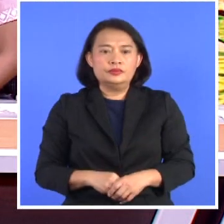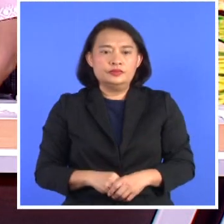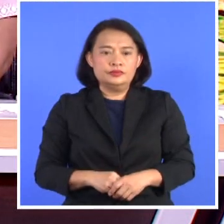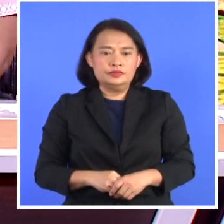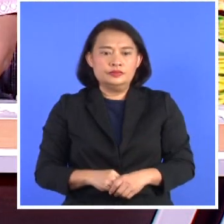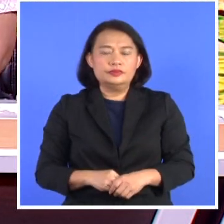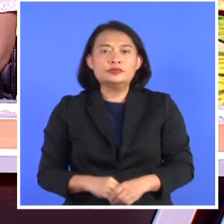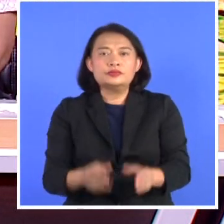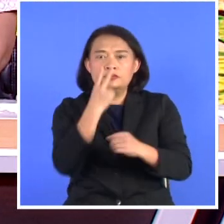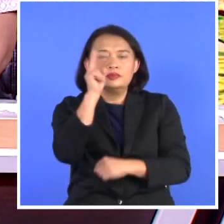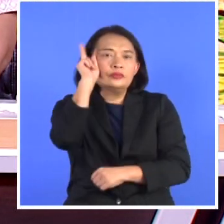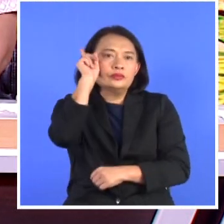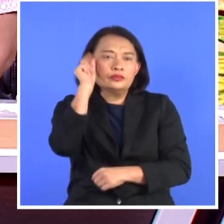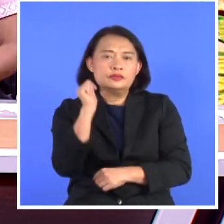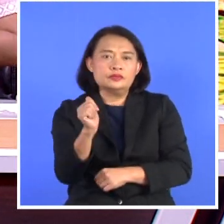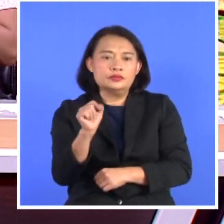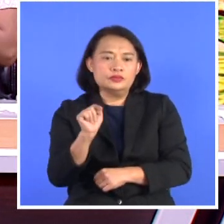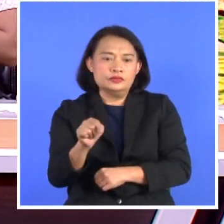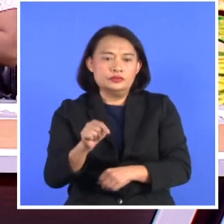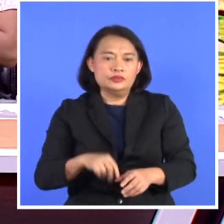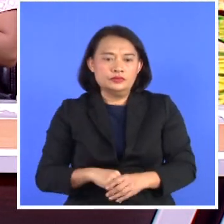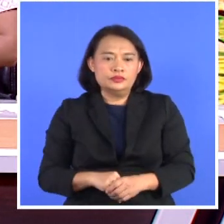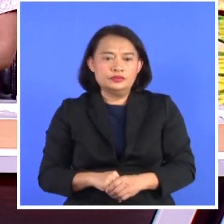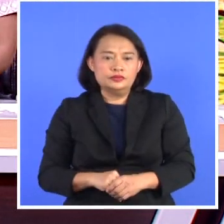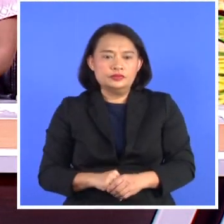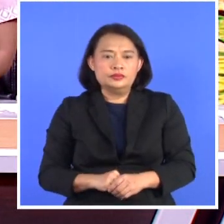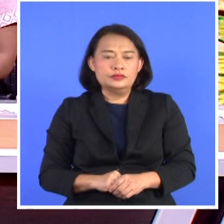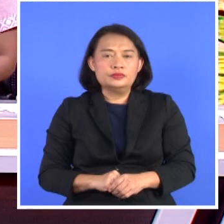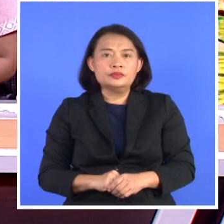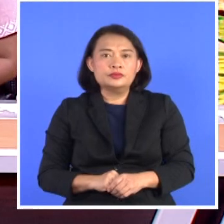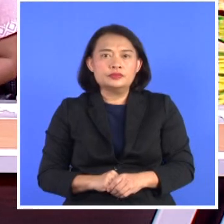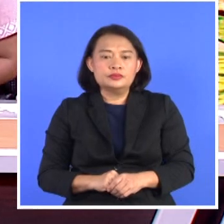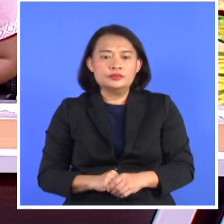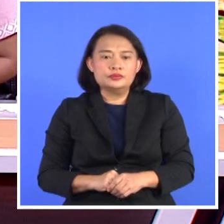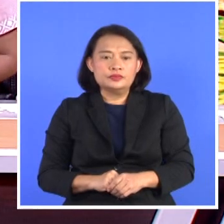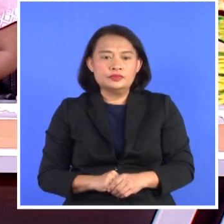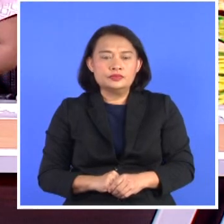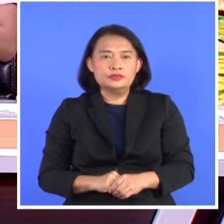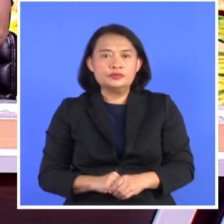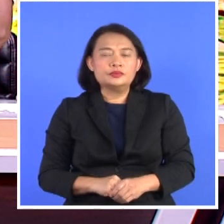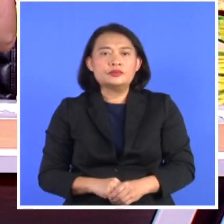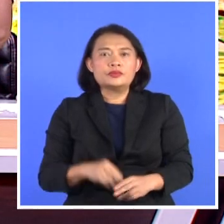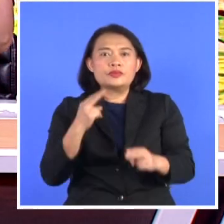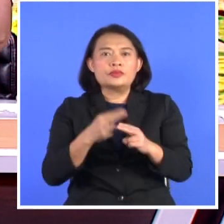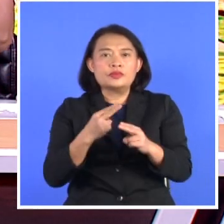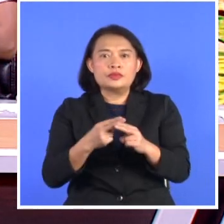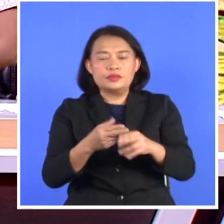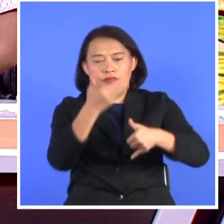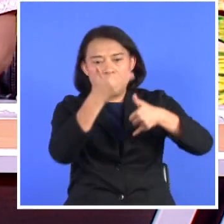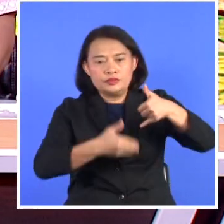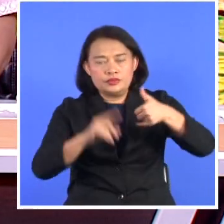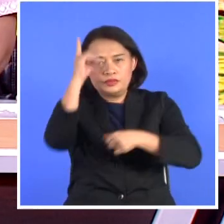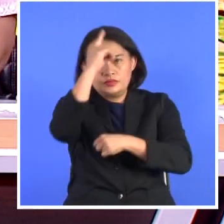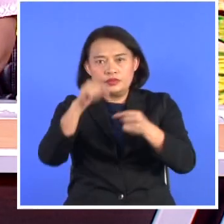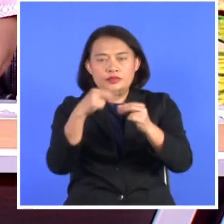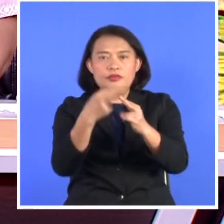มาถึงข่าวดีข่าวนี้ค่ะพูดถึงเจ้านายเราสักหน่อยคุณตาปัญญานิรันดร์กุลเรื่องนี้ต้องบอกว่าขอแสดงความยิน